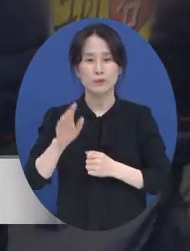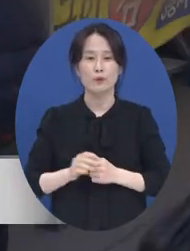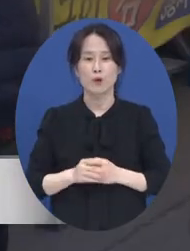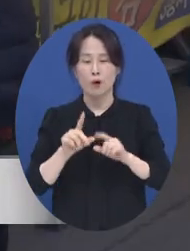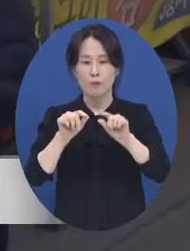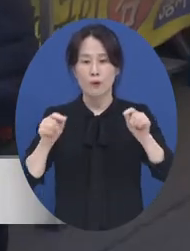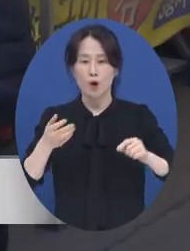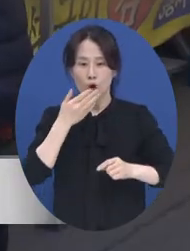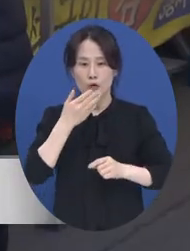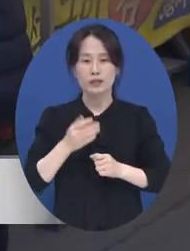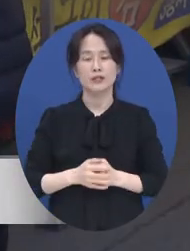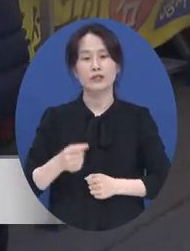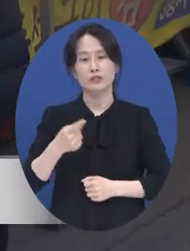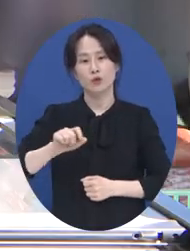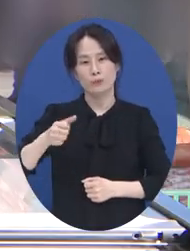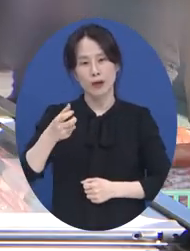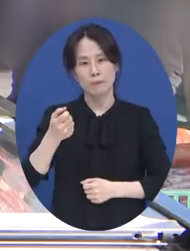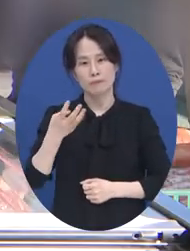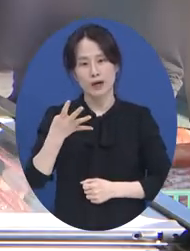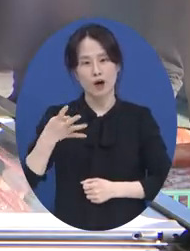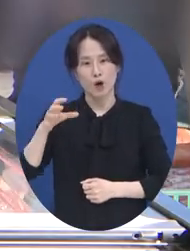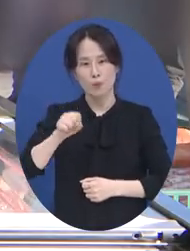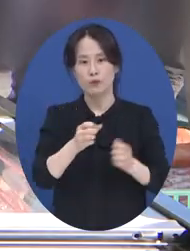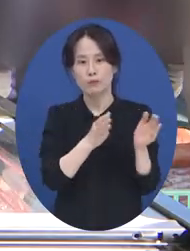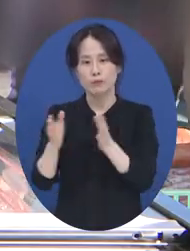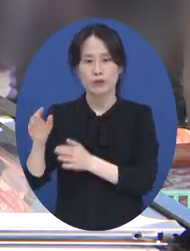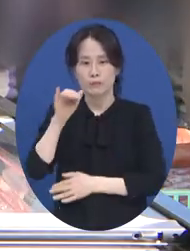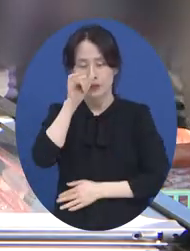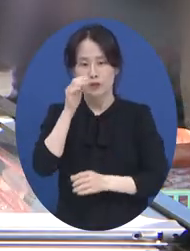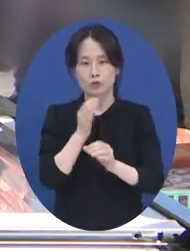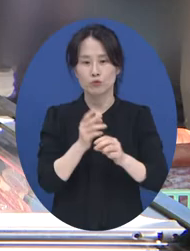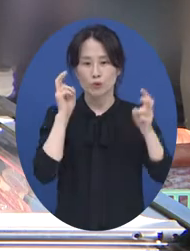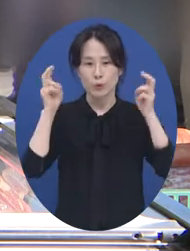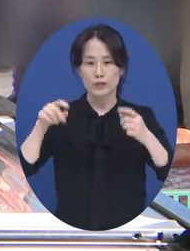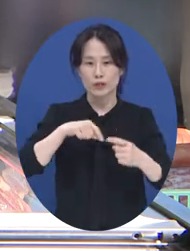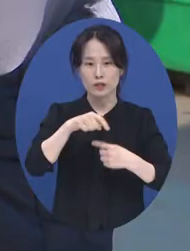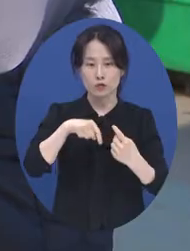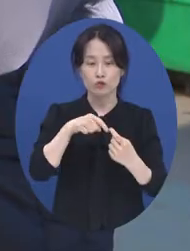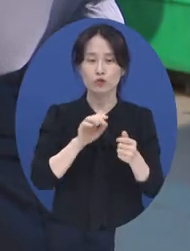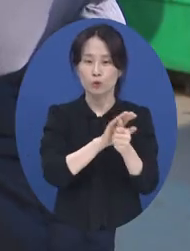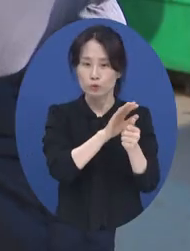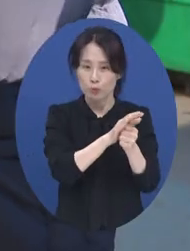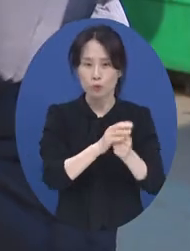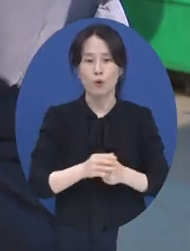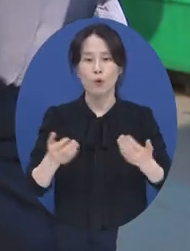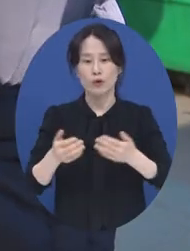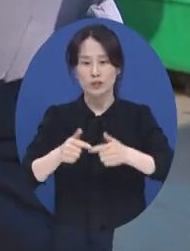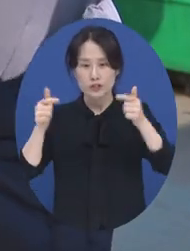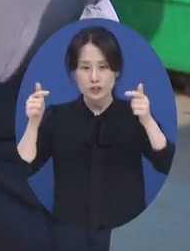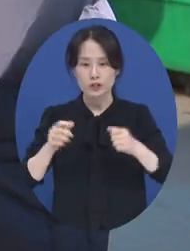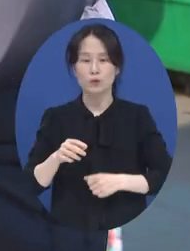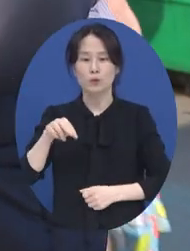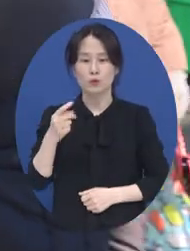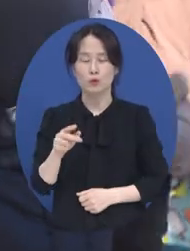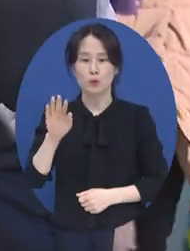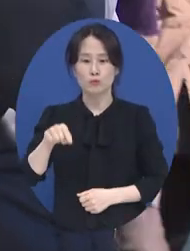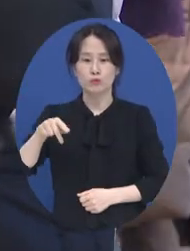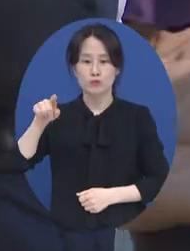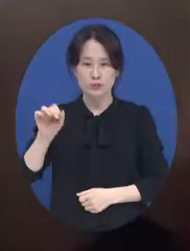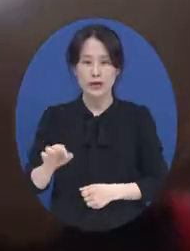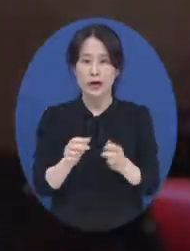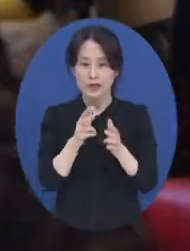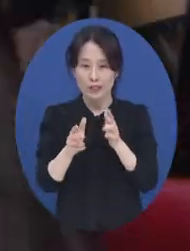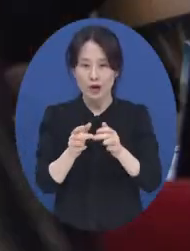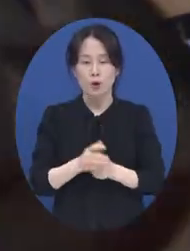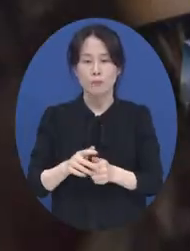먹거리를 만드는데 1,584억 원을 반영했습니다. 중소기업 소상공인 지원과 일자리 창출, 소재 부품 장비 사업